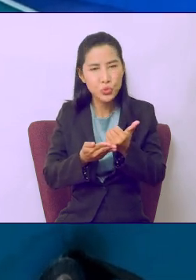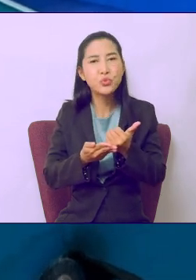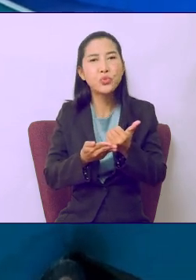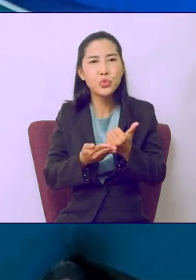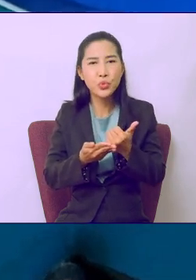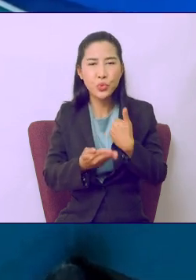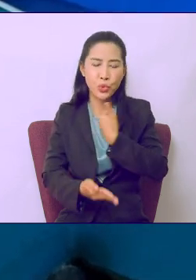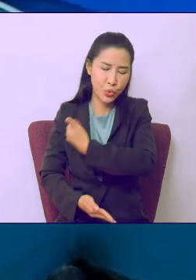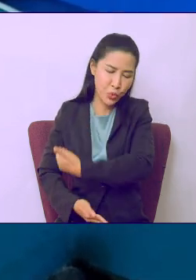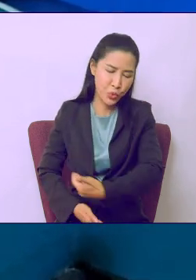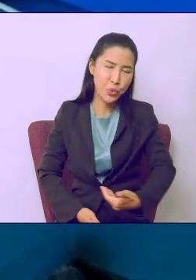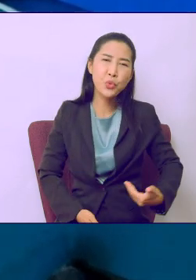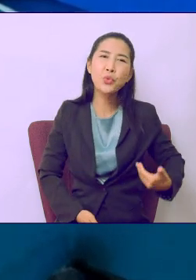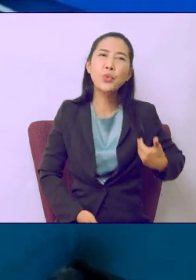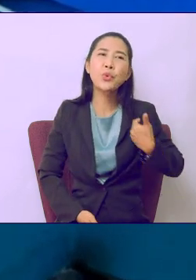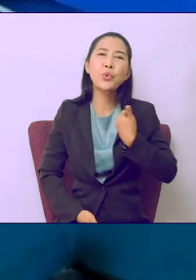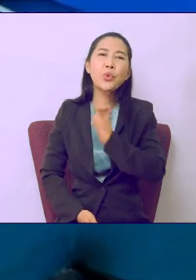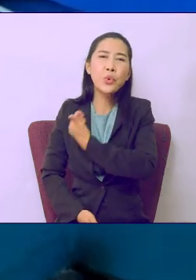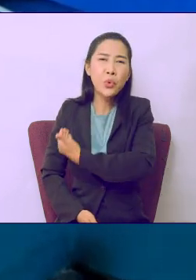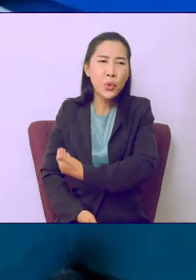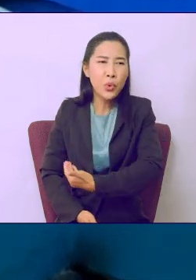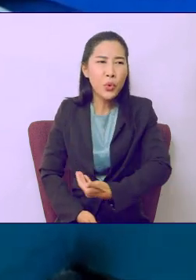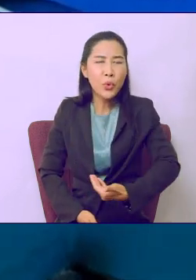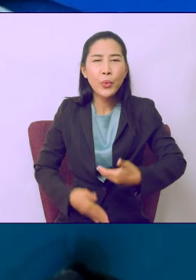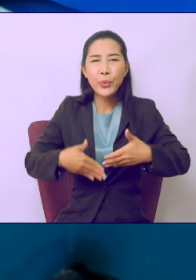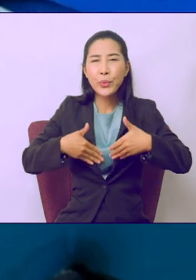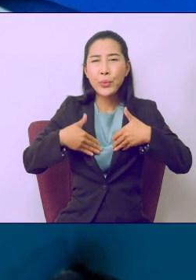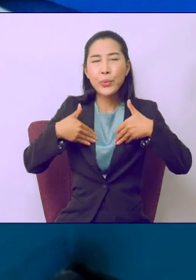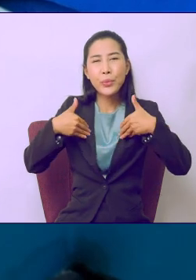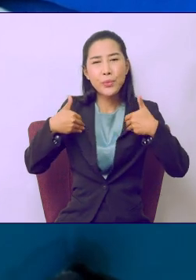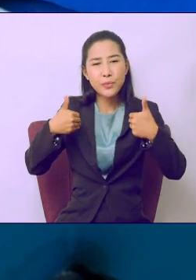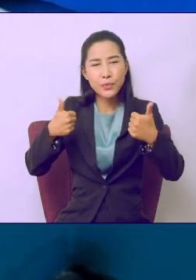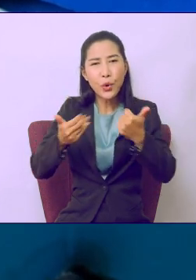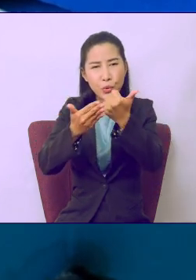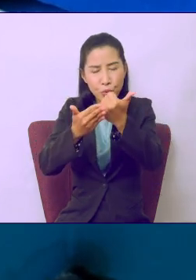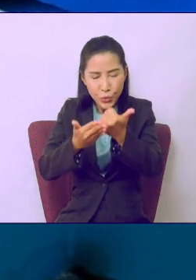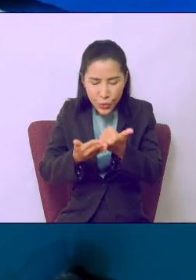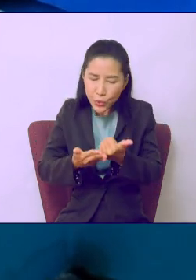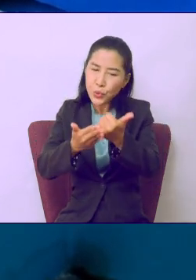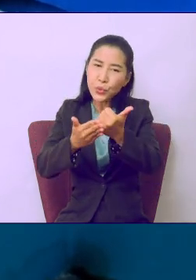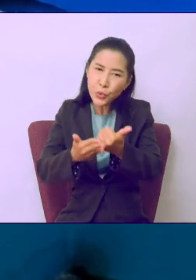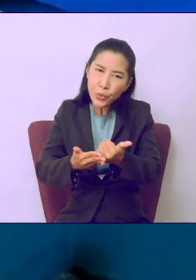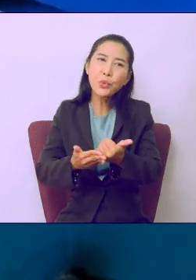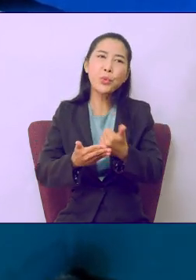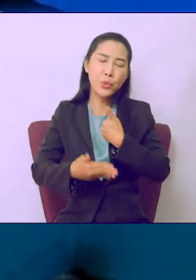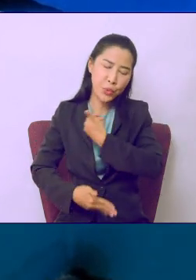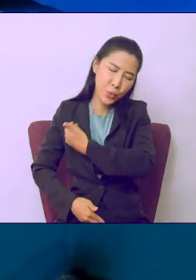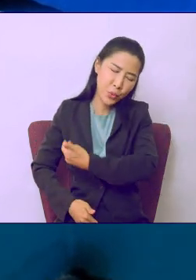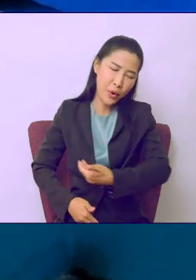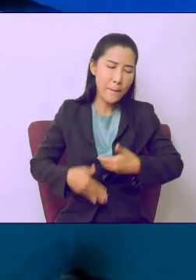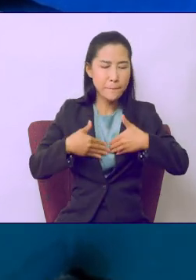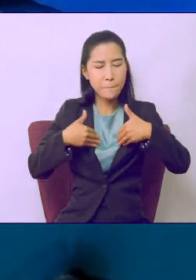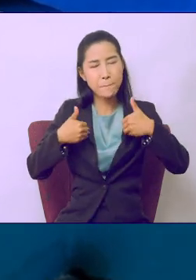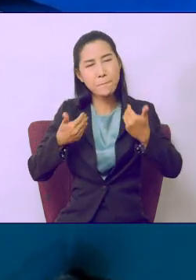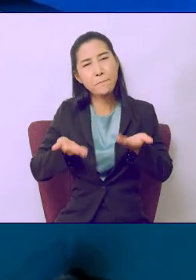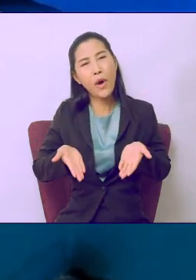Factorนะครับในร่างกายของเรานะครับเป็นยาอายุวัฒนะนะครับเป็นตัวสารที่ช่วยเยียวยาในร่างกายของเราวิทยาศาสตร์